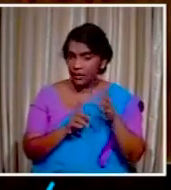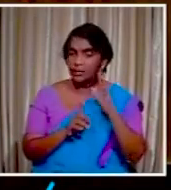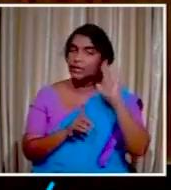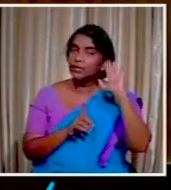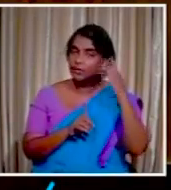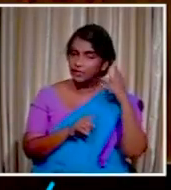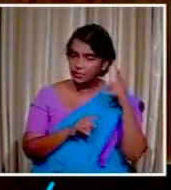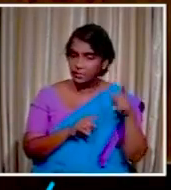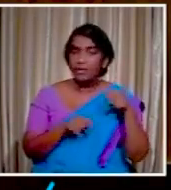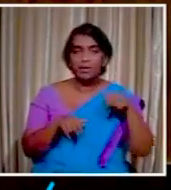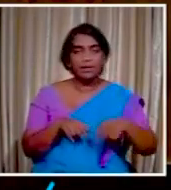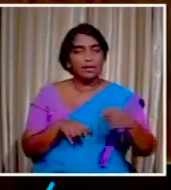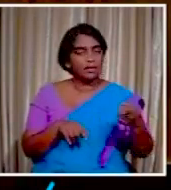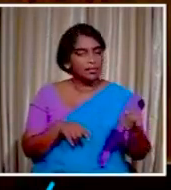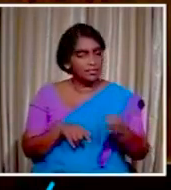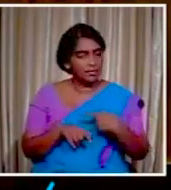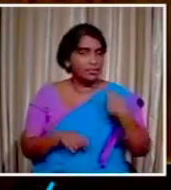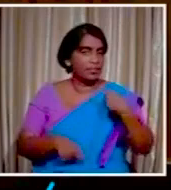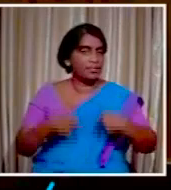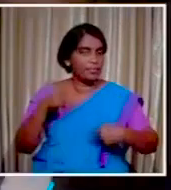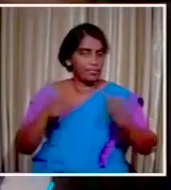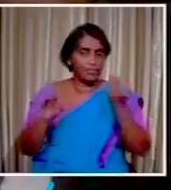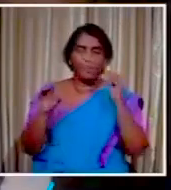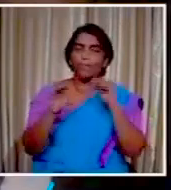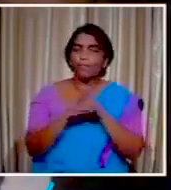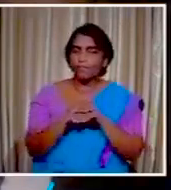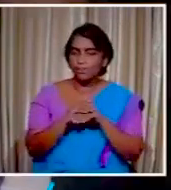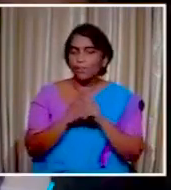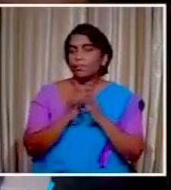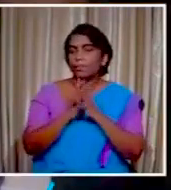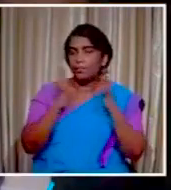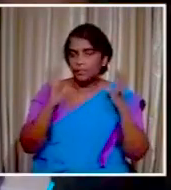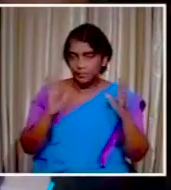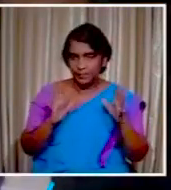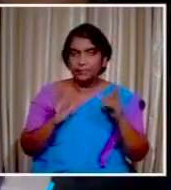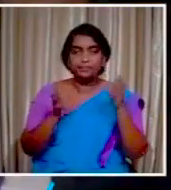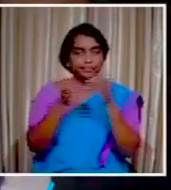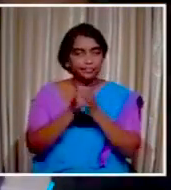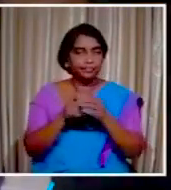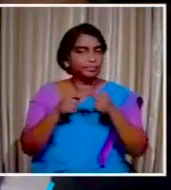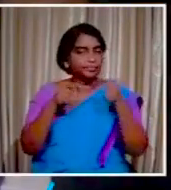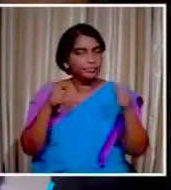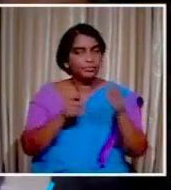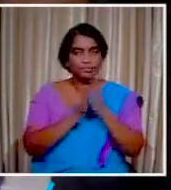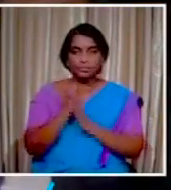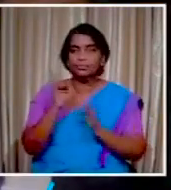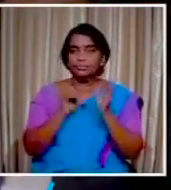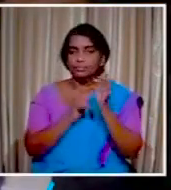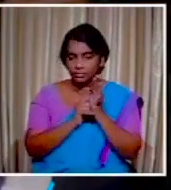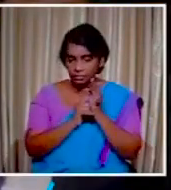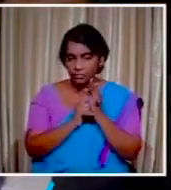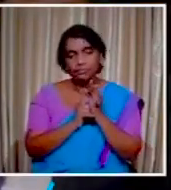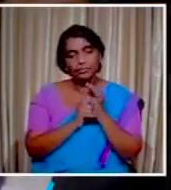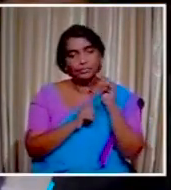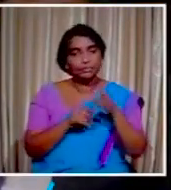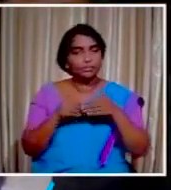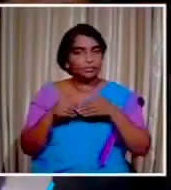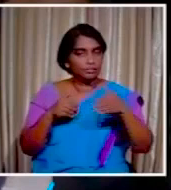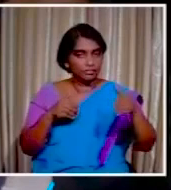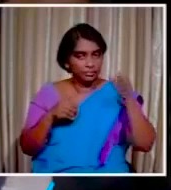Visheshamma Ada Davase Vivadayata Ekathu Vemin, Boho Paksha Vipaksha Mantrivarun, Me